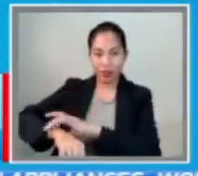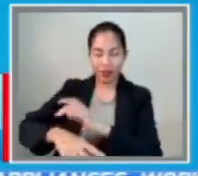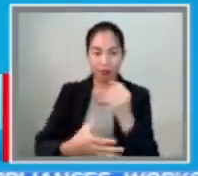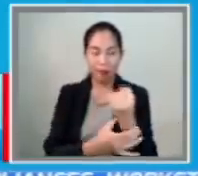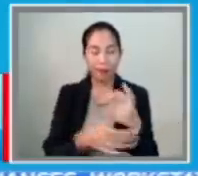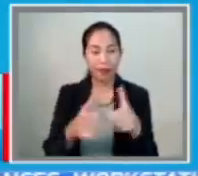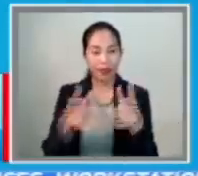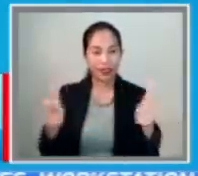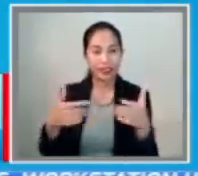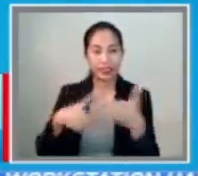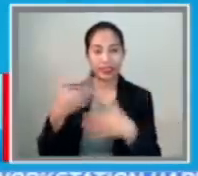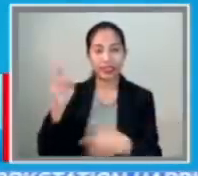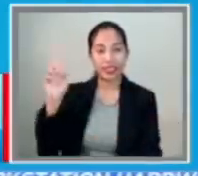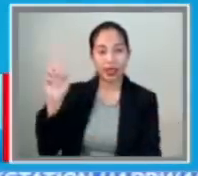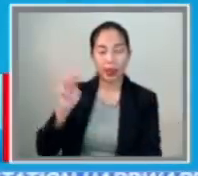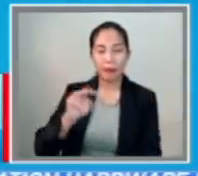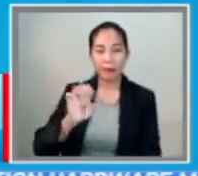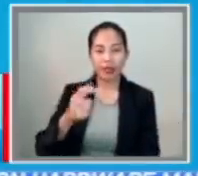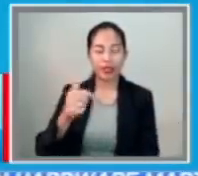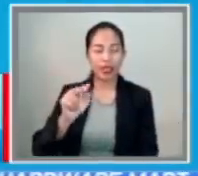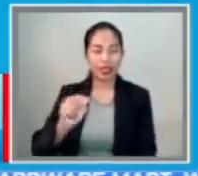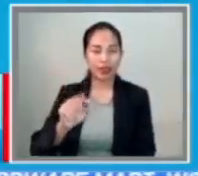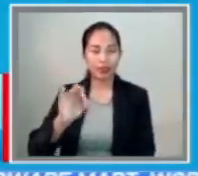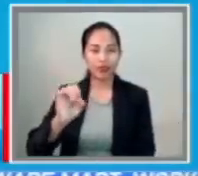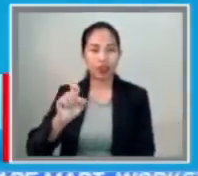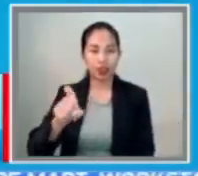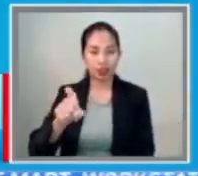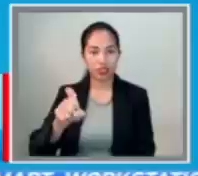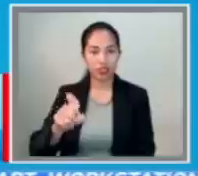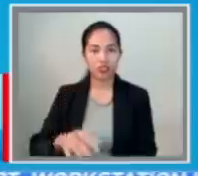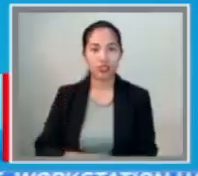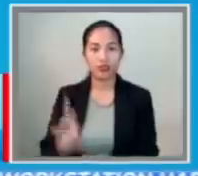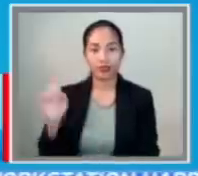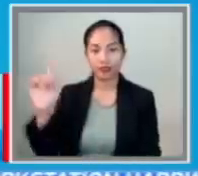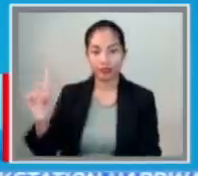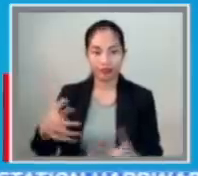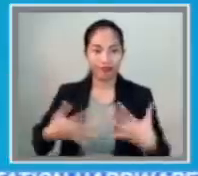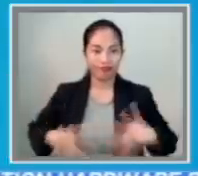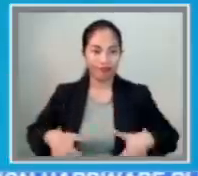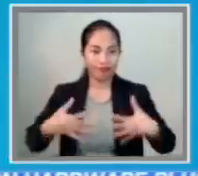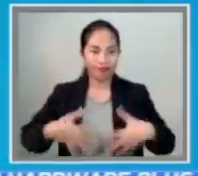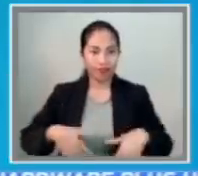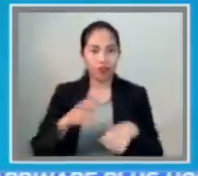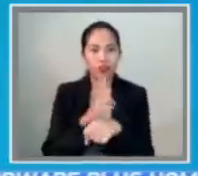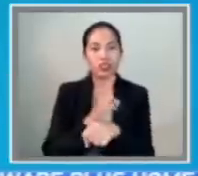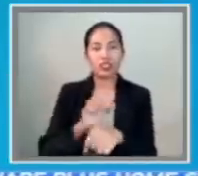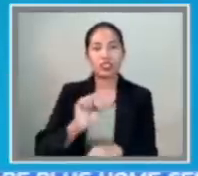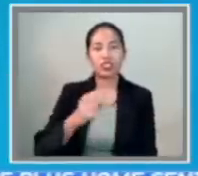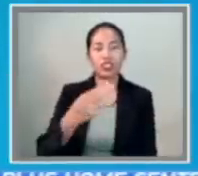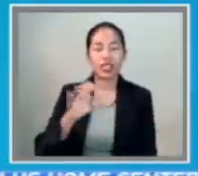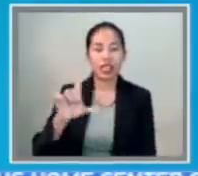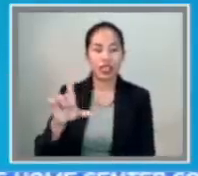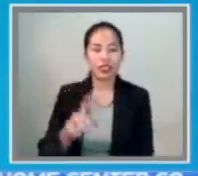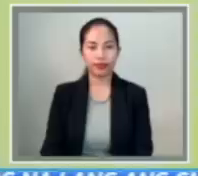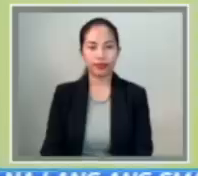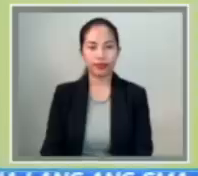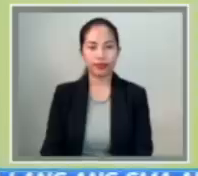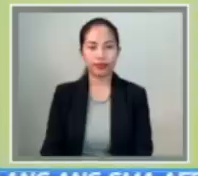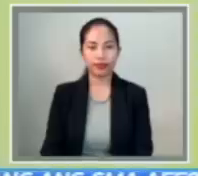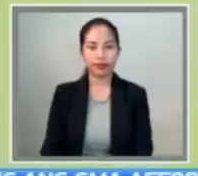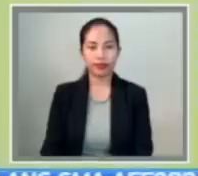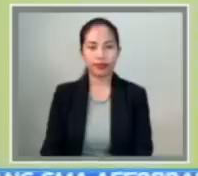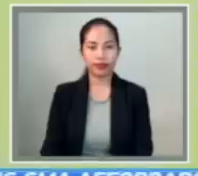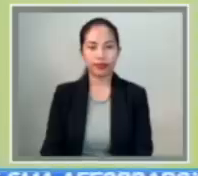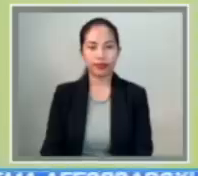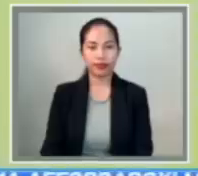very sexy sa kanyang swimsuit na gawa sa tila shells. Katatibay nagbabalita para sa GMA Integrated News.